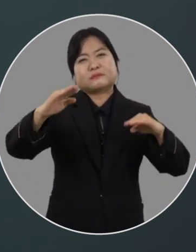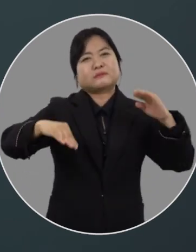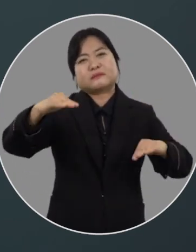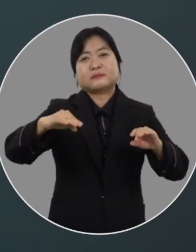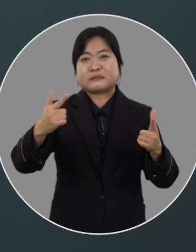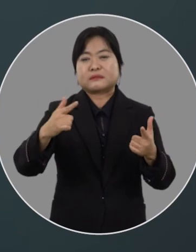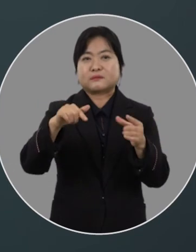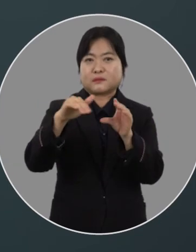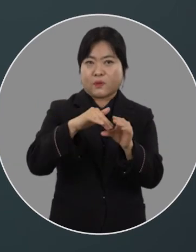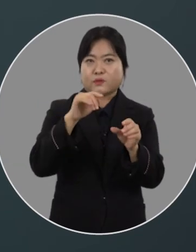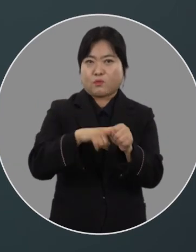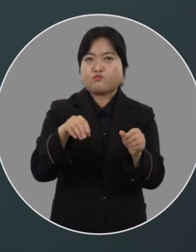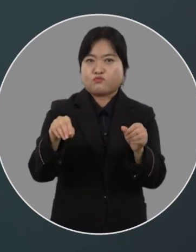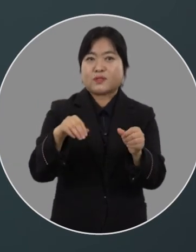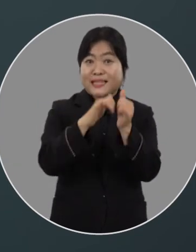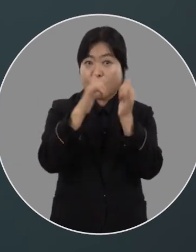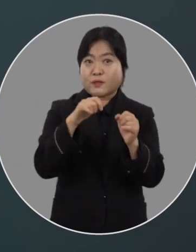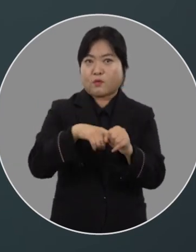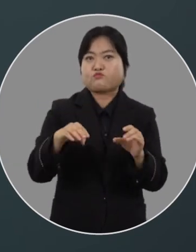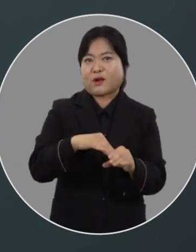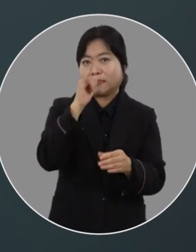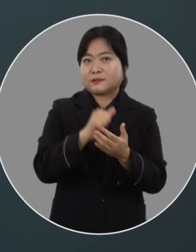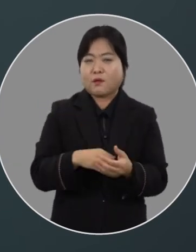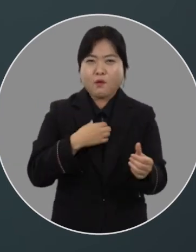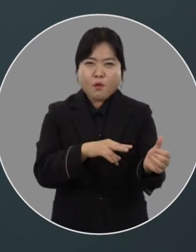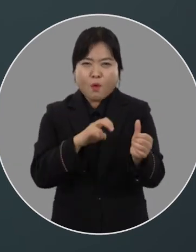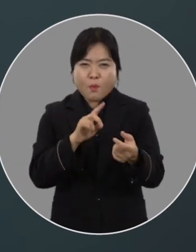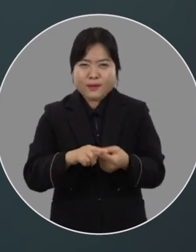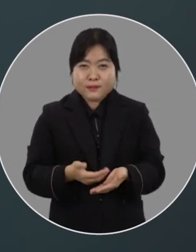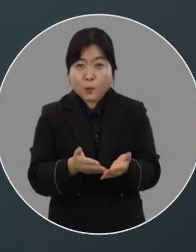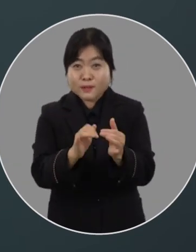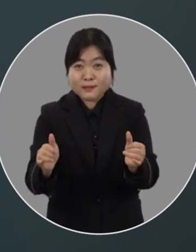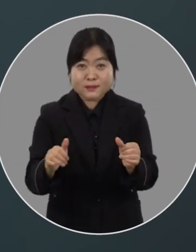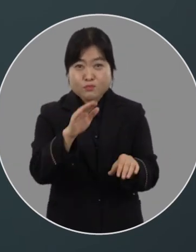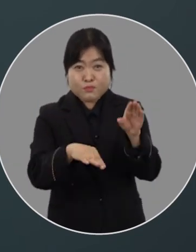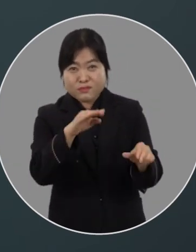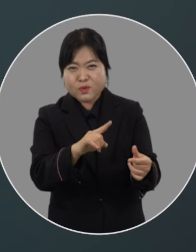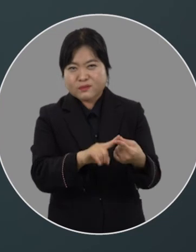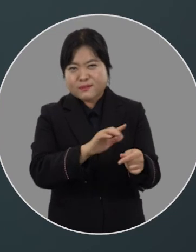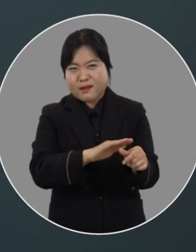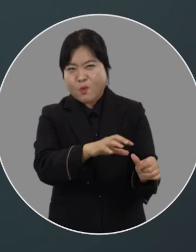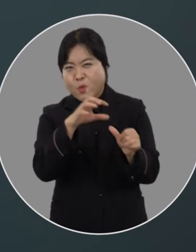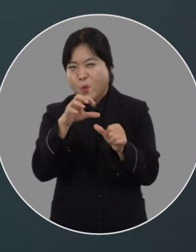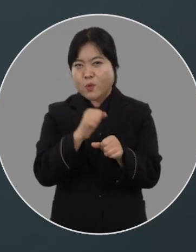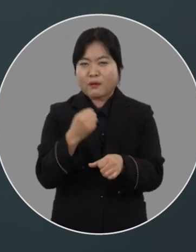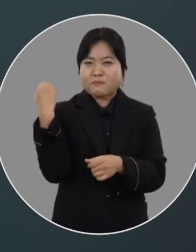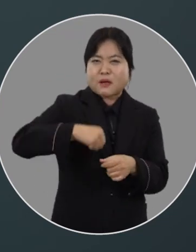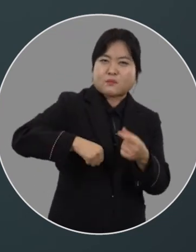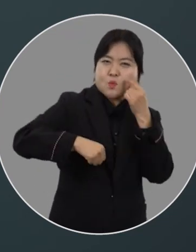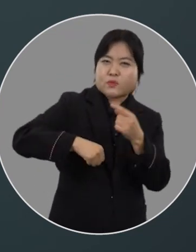문화가 이미 존재하고 있었습니다. 혐오의 제공자들은 그것을 잘 이용하고 있고요. 저항하지 못한다는